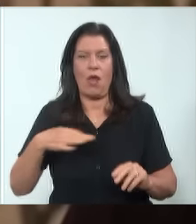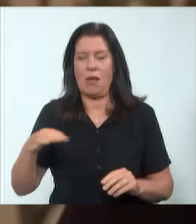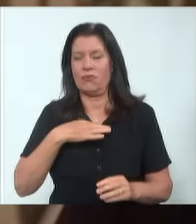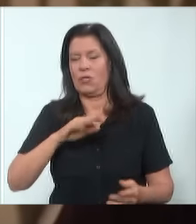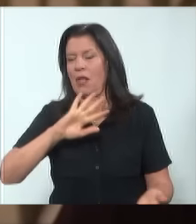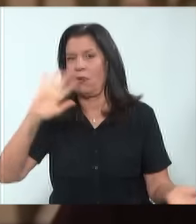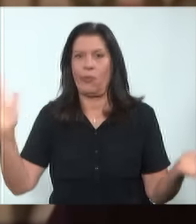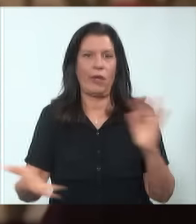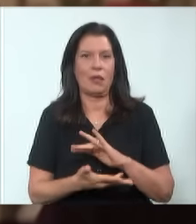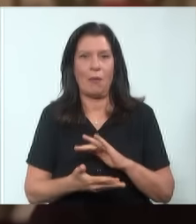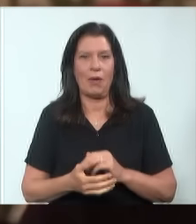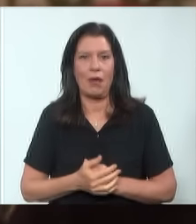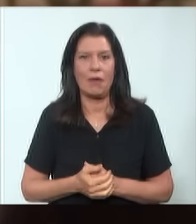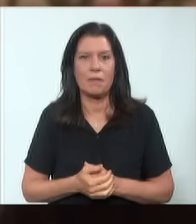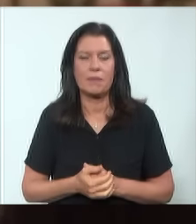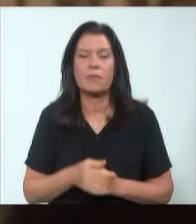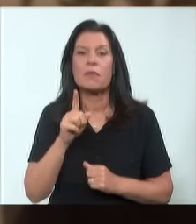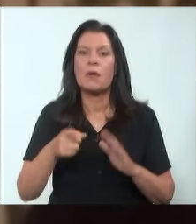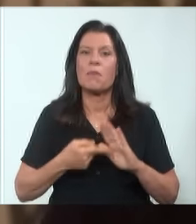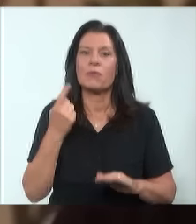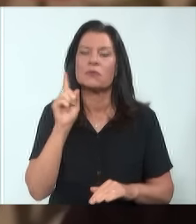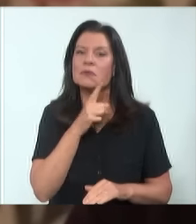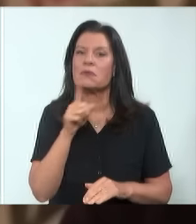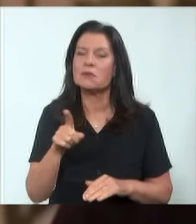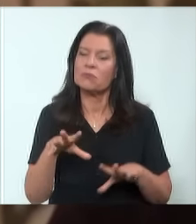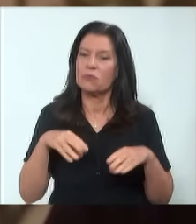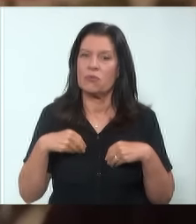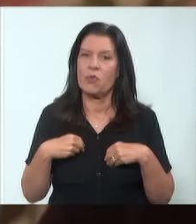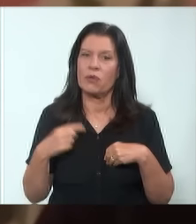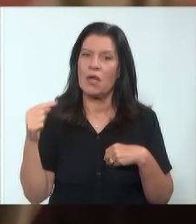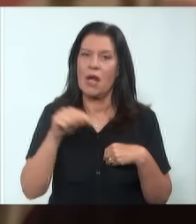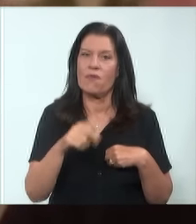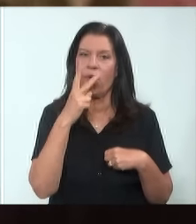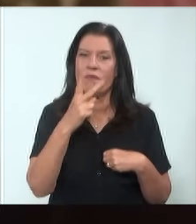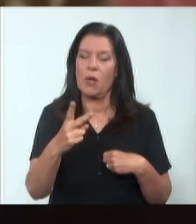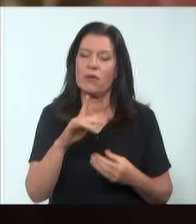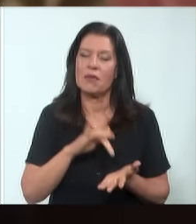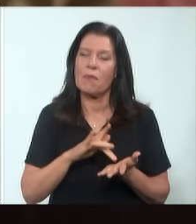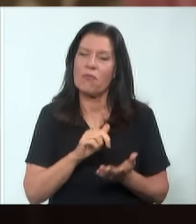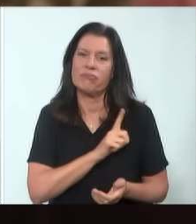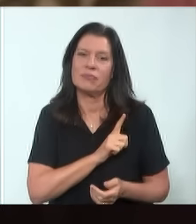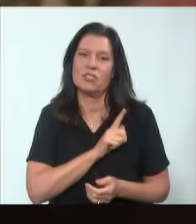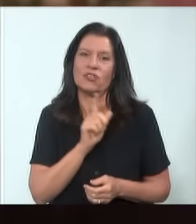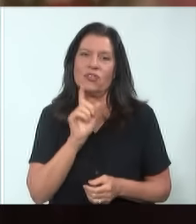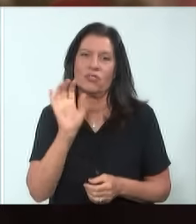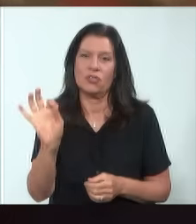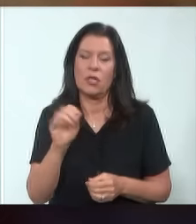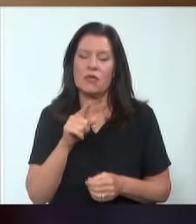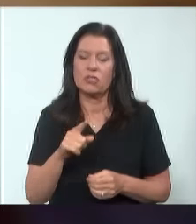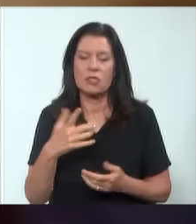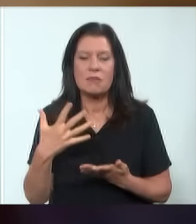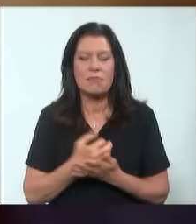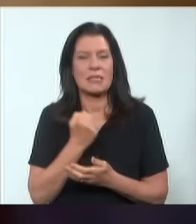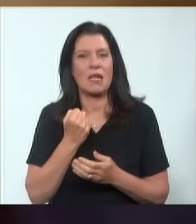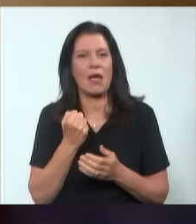זו הפעם הראשונה שאורלי מאפשרת הצצה למקום האינטימי הזה, שהיא מצליחה לאסוף את עצמה ולספר באמת